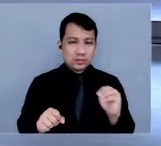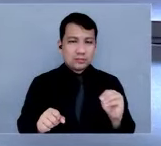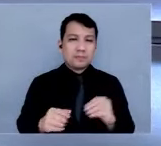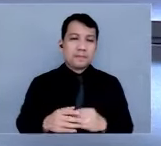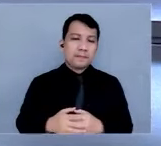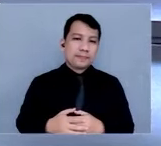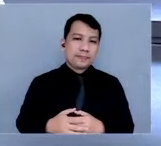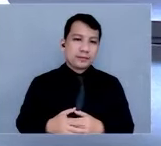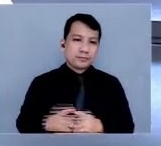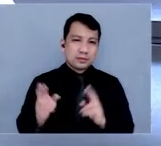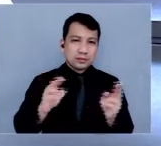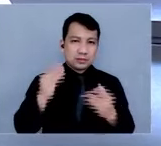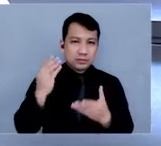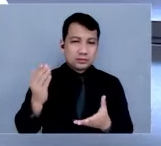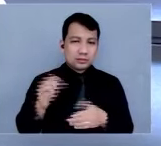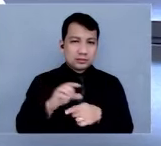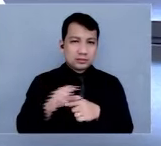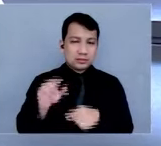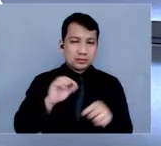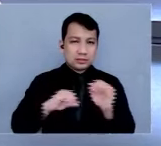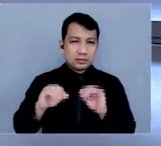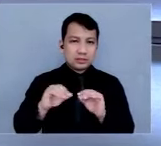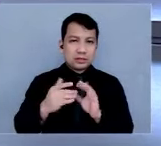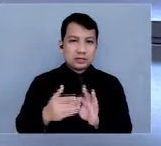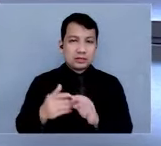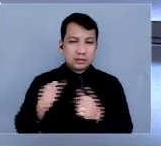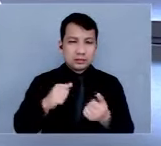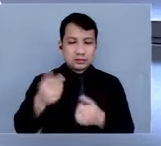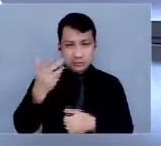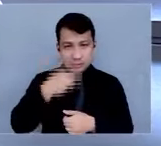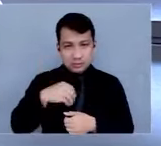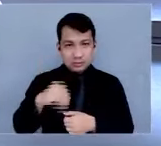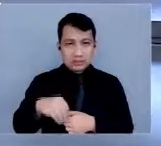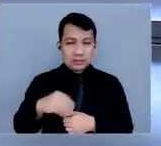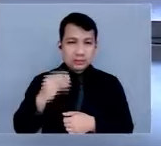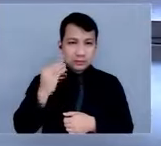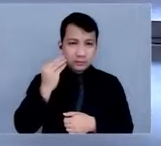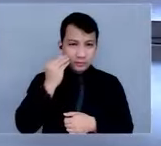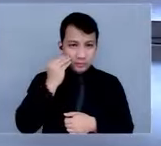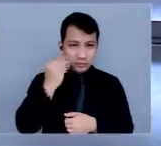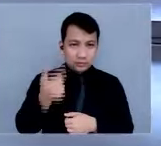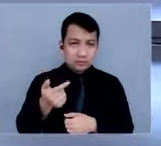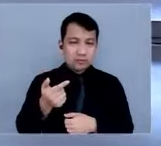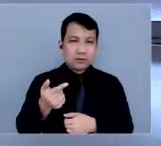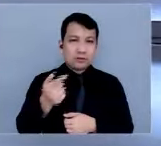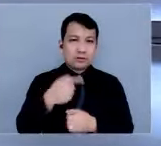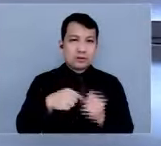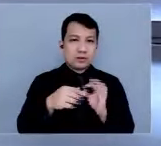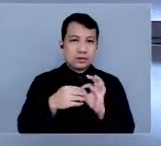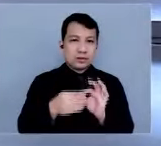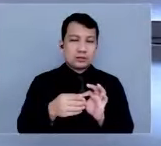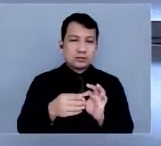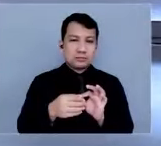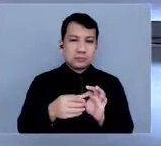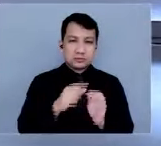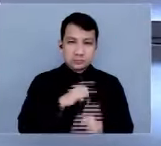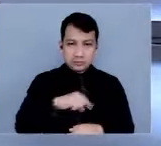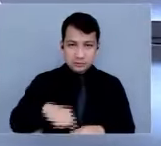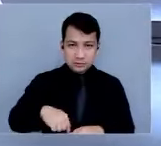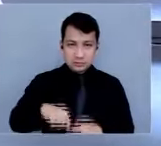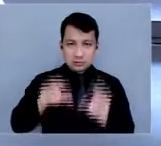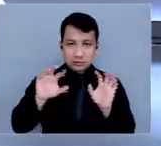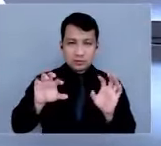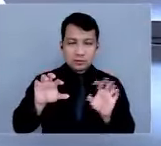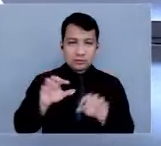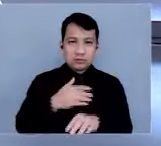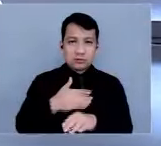ready na to slay sa showbiz ang athlete beauty queen na si Michelle Gumabaw. Ang isa pang queen ng upcoming horror film na How